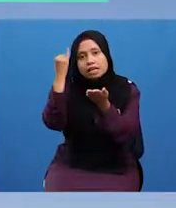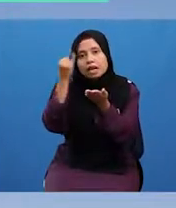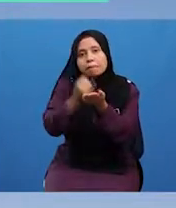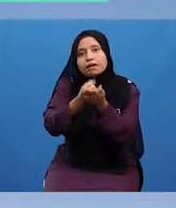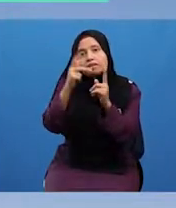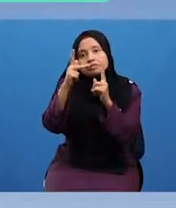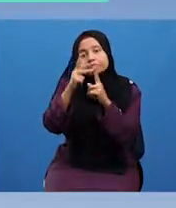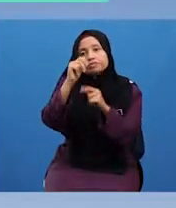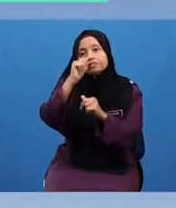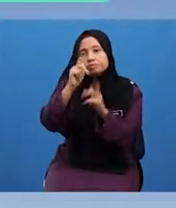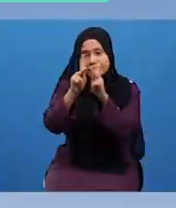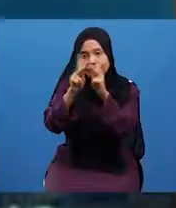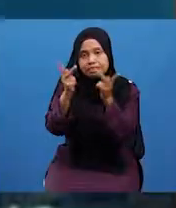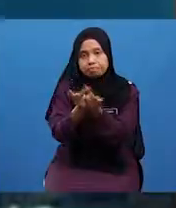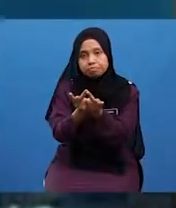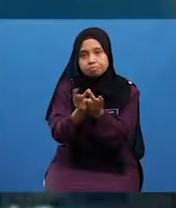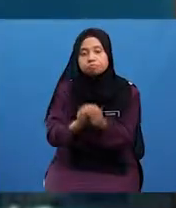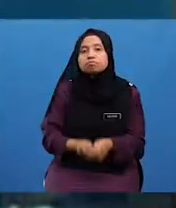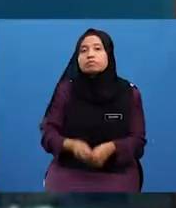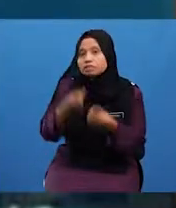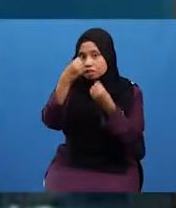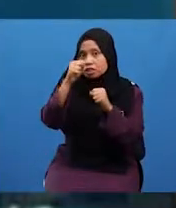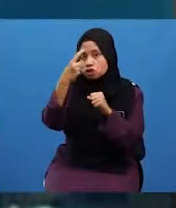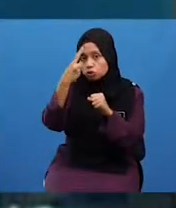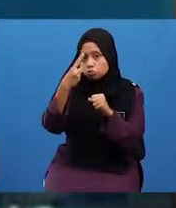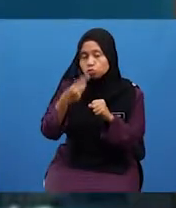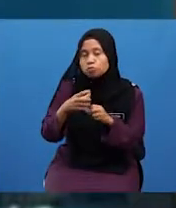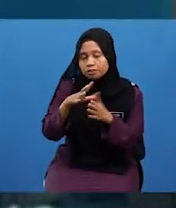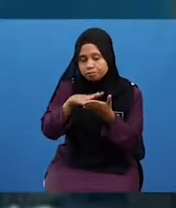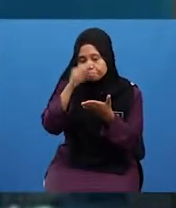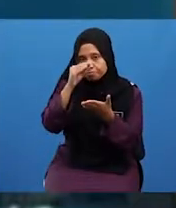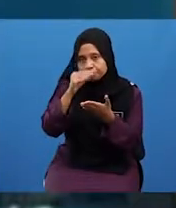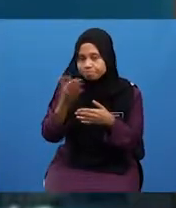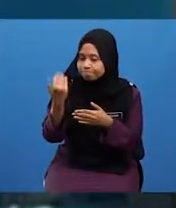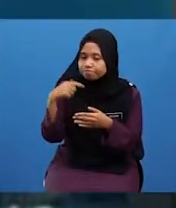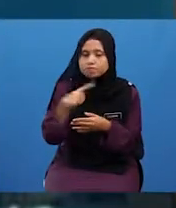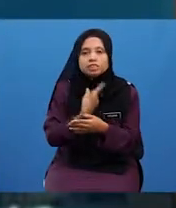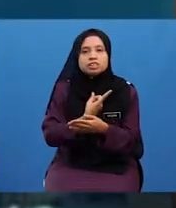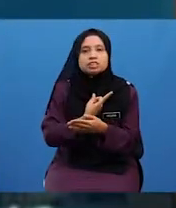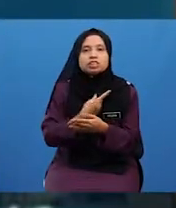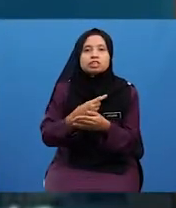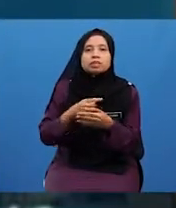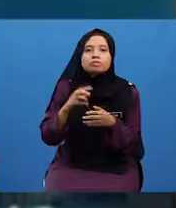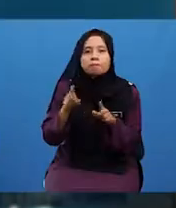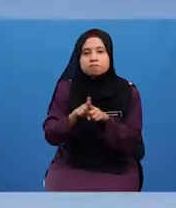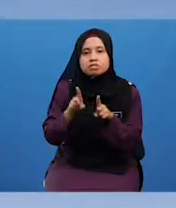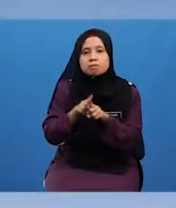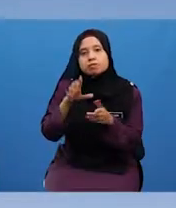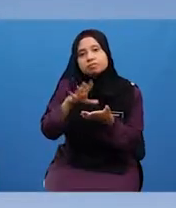keimanan kepada kitab. Bersedia untuk meneroka? Jom kita terokai tajuk kita hari